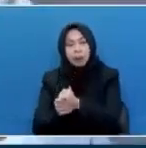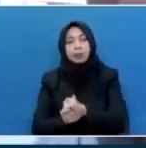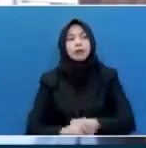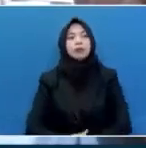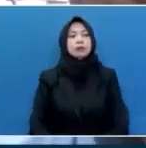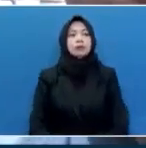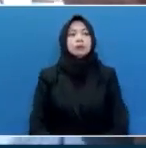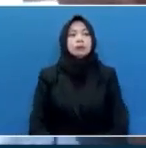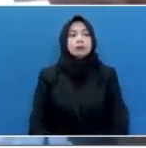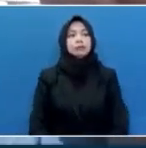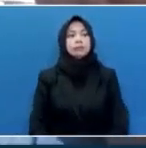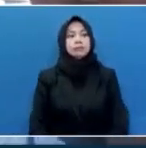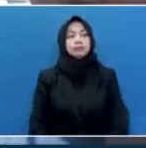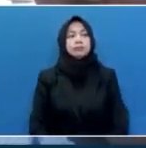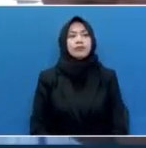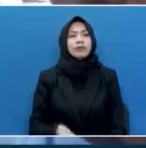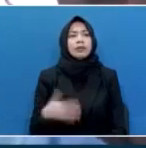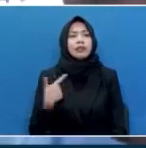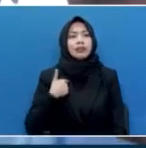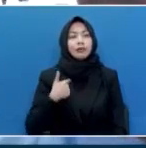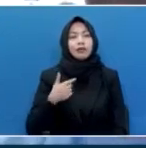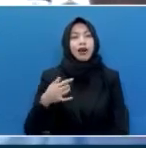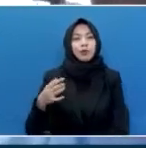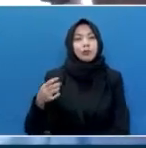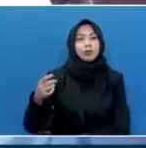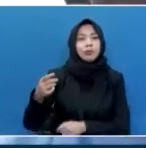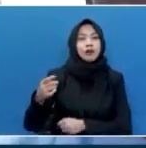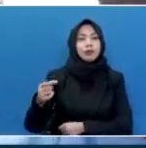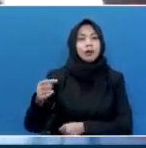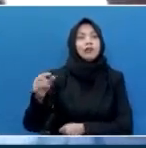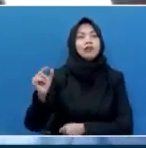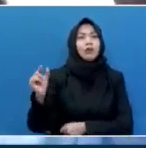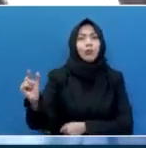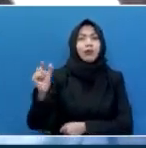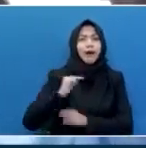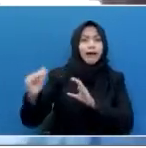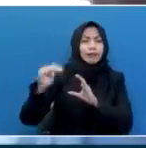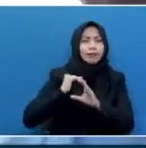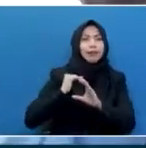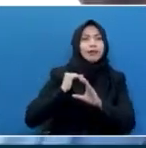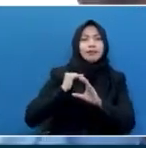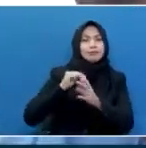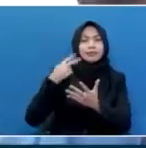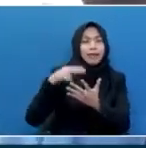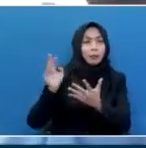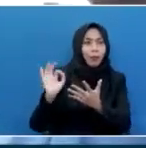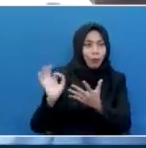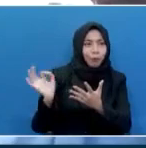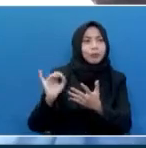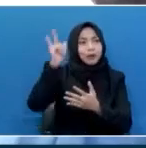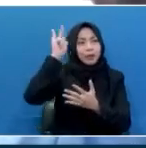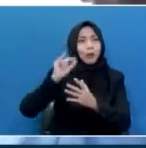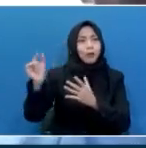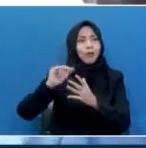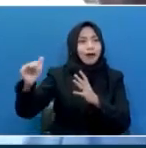PDIP Kalau undangan belum saya cek ya Yang jelas Selamat untuk pde perjuangan